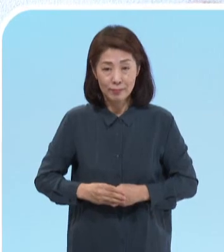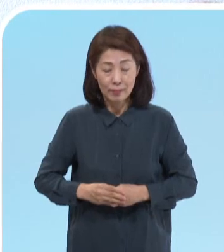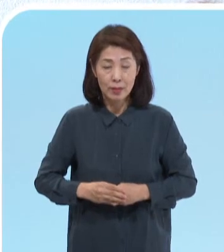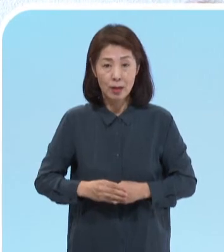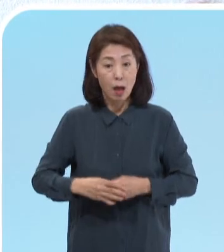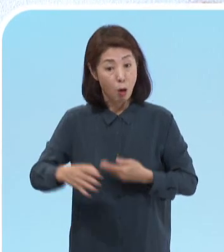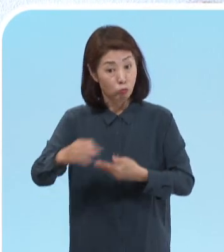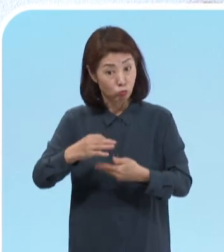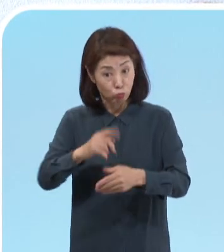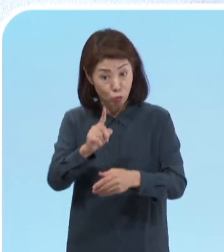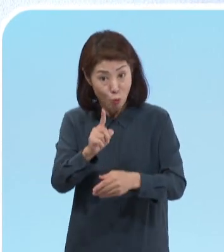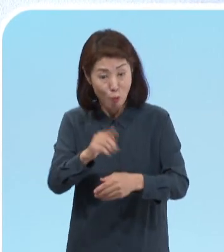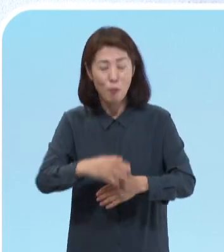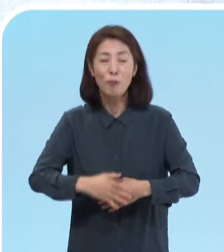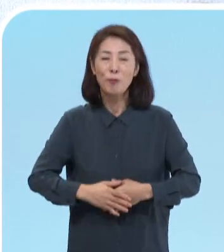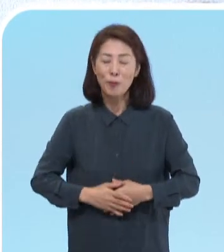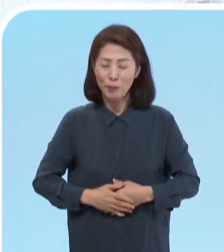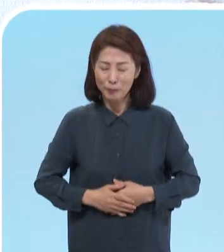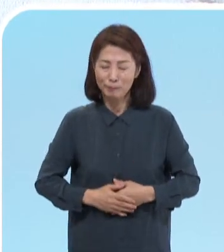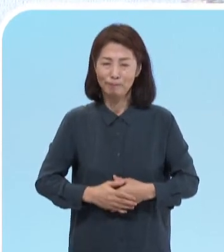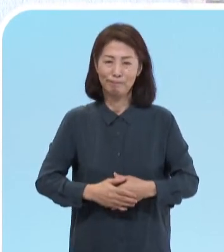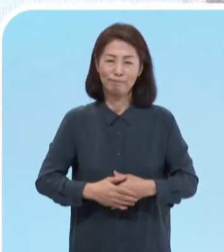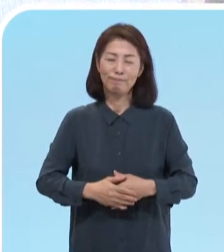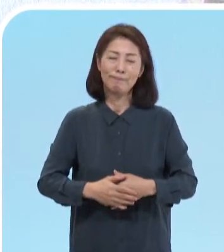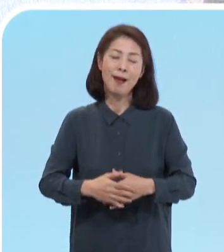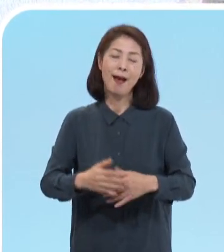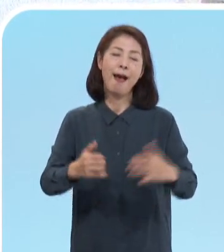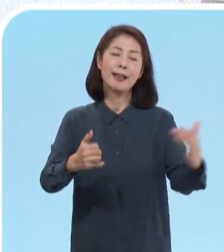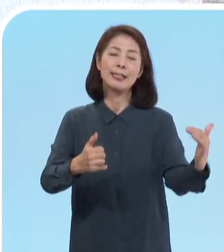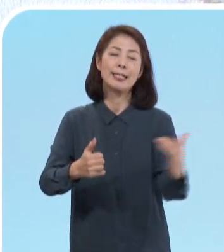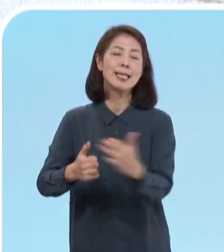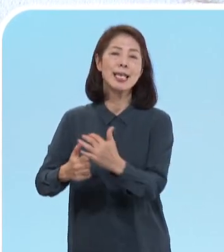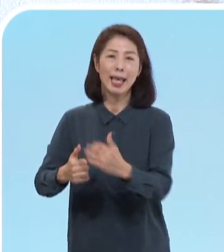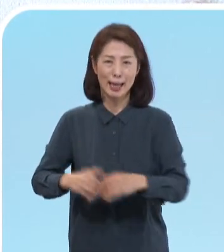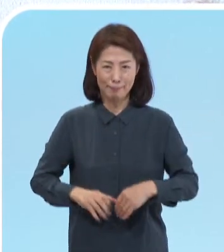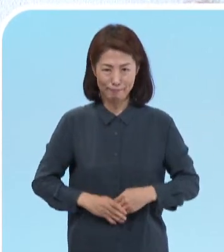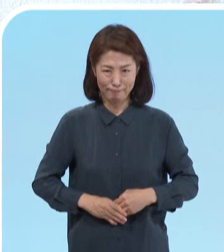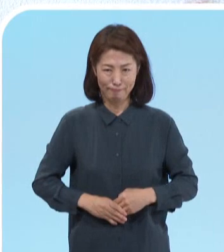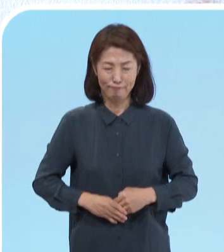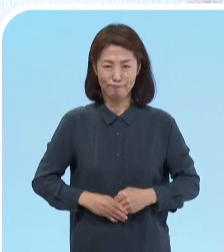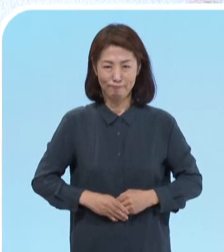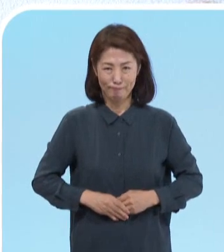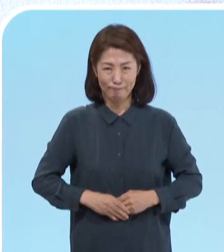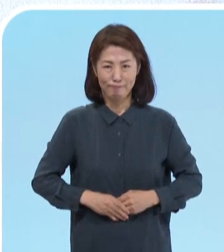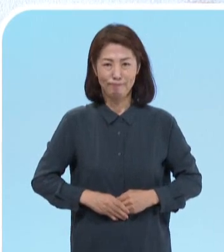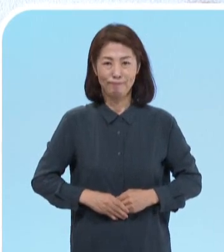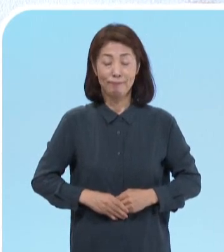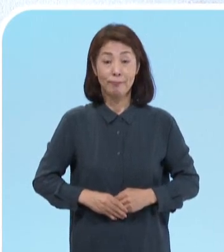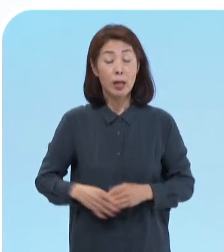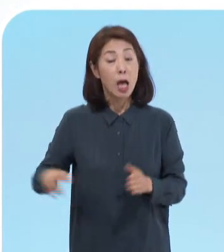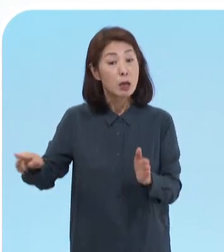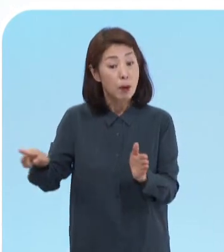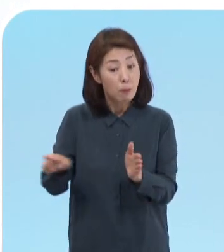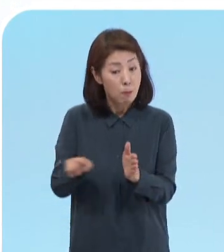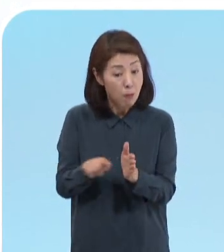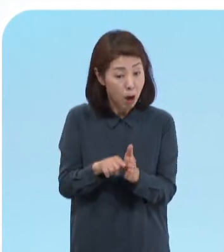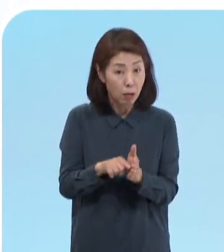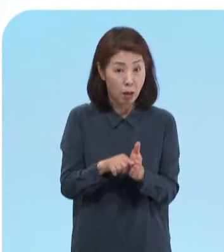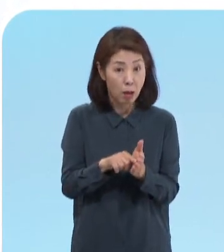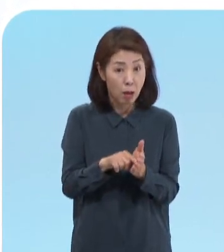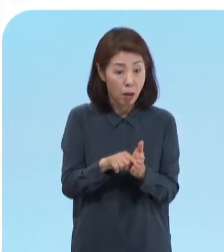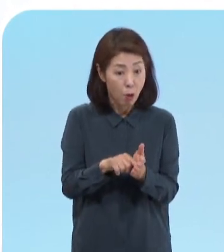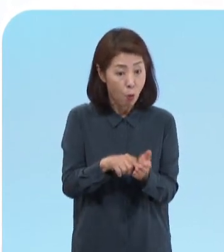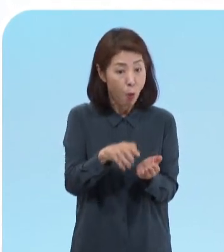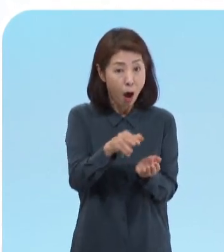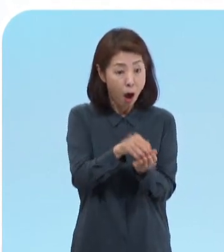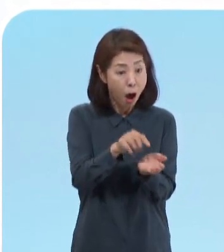売れ行きはいかがですか？ はい、お客さんがね、かなり買っていかれます。今までね、あ